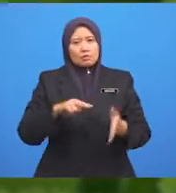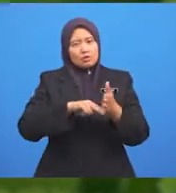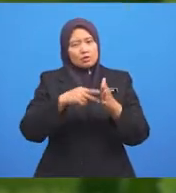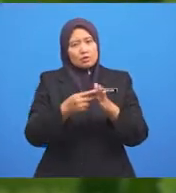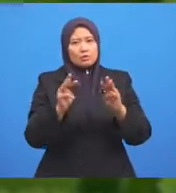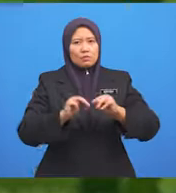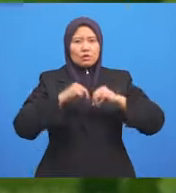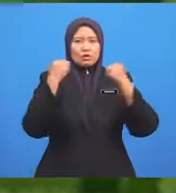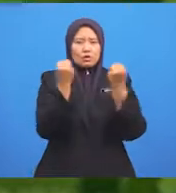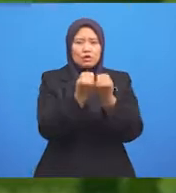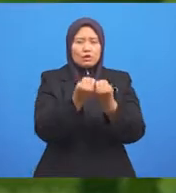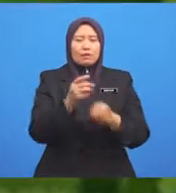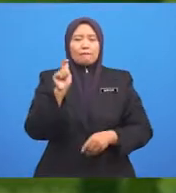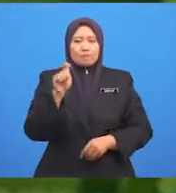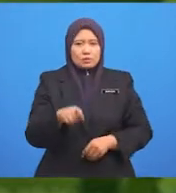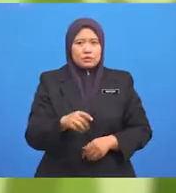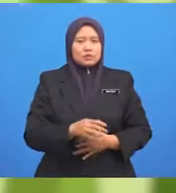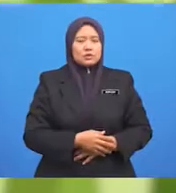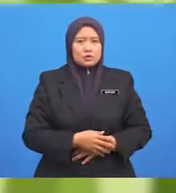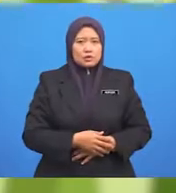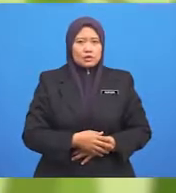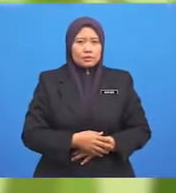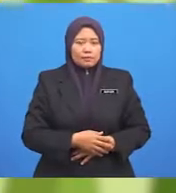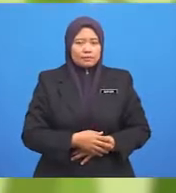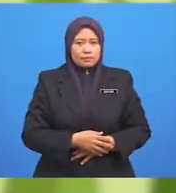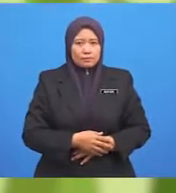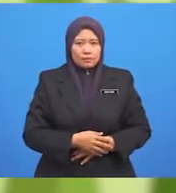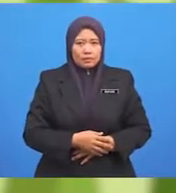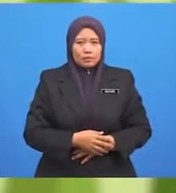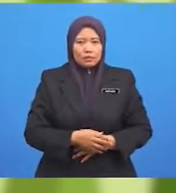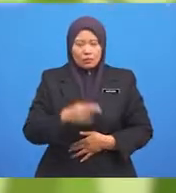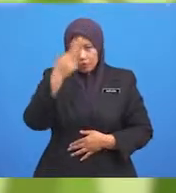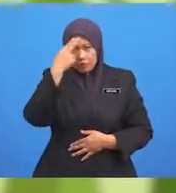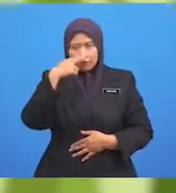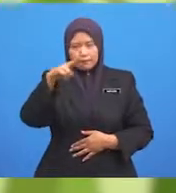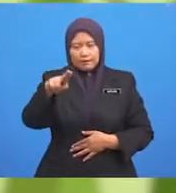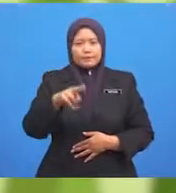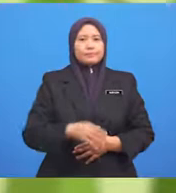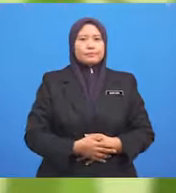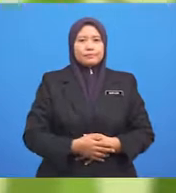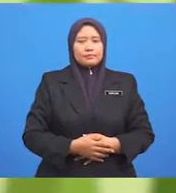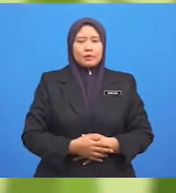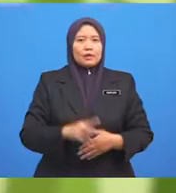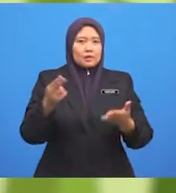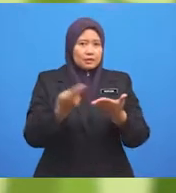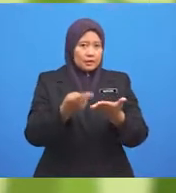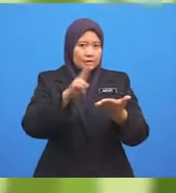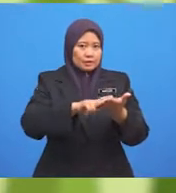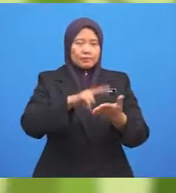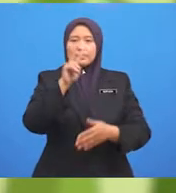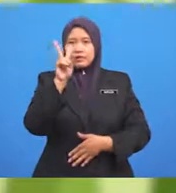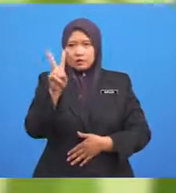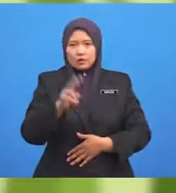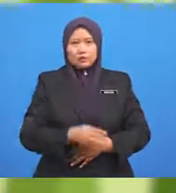antara satu dengan yang lain. Maksud rangkap yang kedua ialah daun-daun